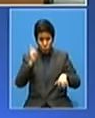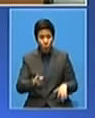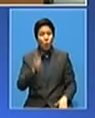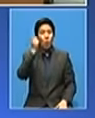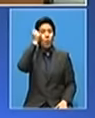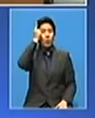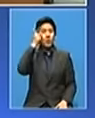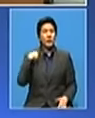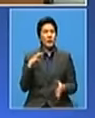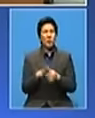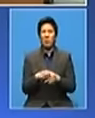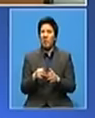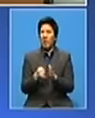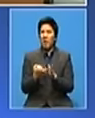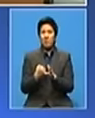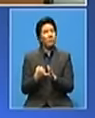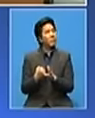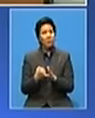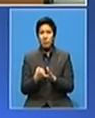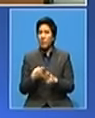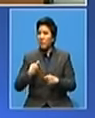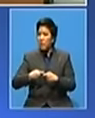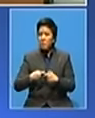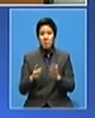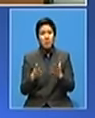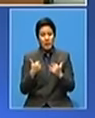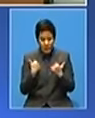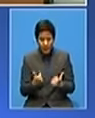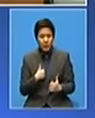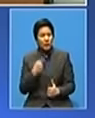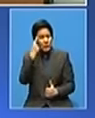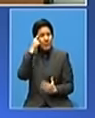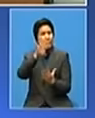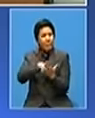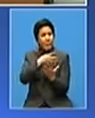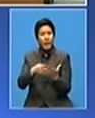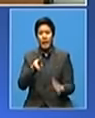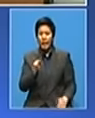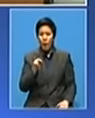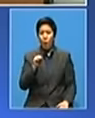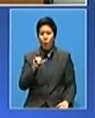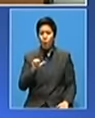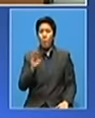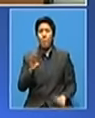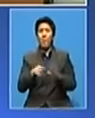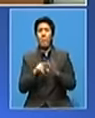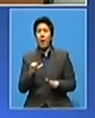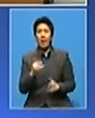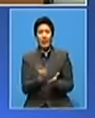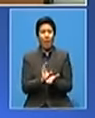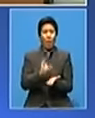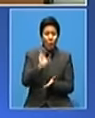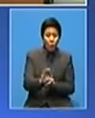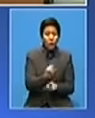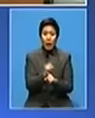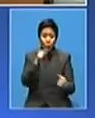องง่ายแล้วก็ไม่ใช่เรื่องยากนะครับเพราะนั้นไม่อยากให้เป็นเฉพาะแค่นโยบาย หรือใช้จ่ายงบประมาณเท่านั้นนะครับช่วยเหลือไม่ตรง